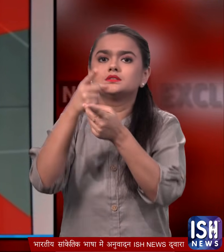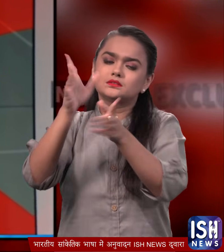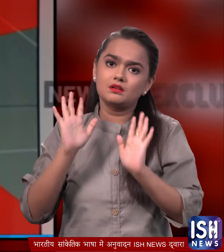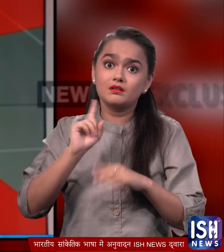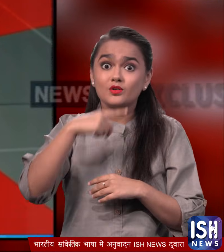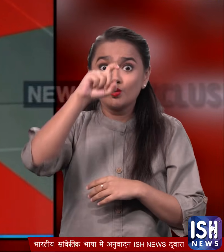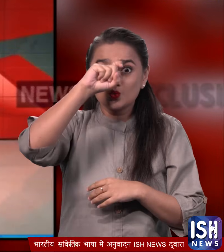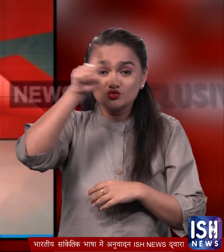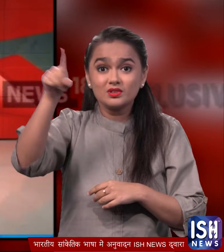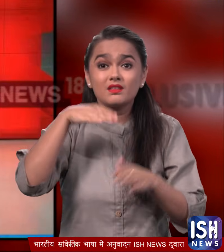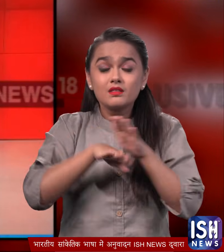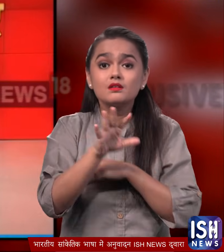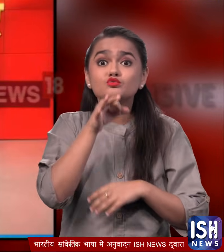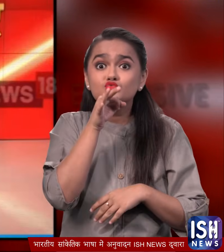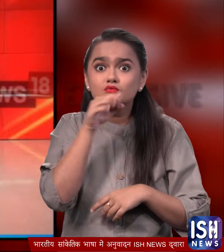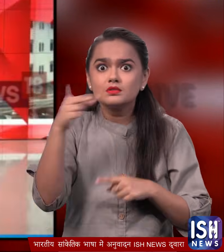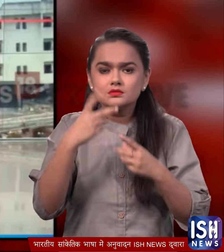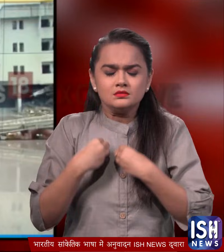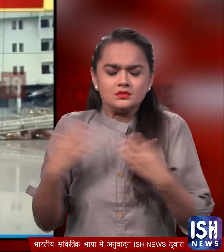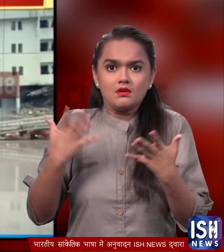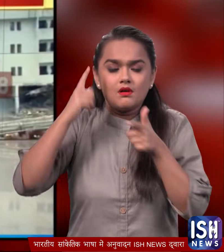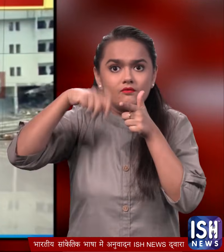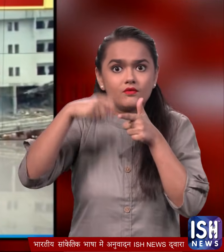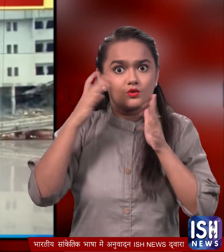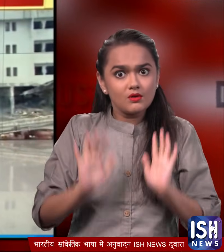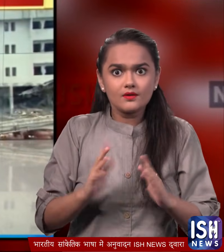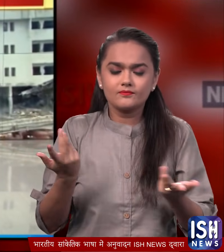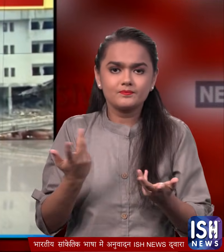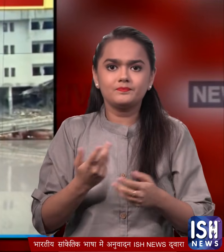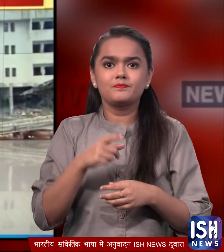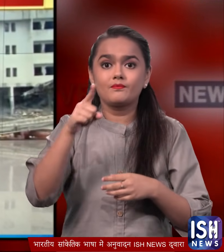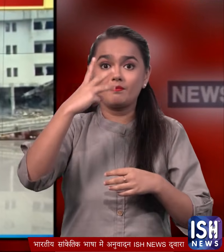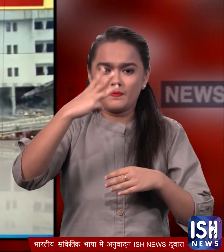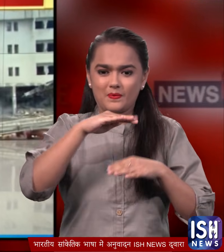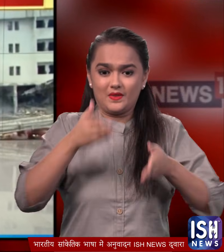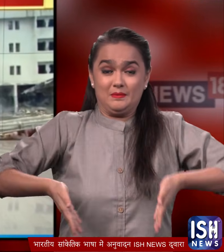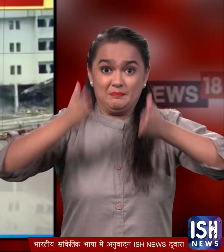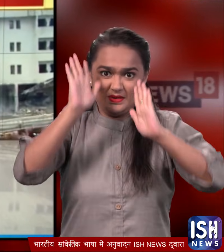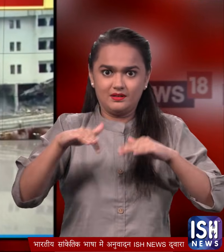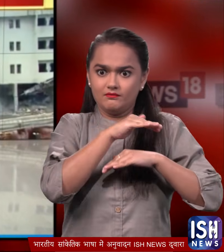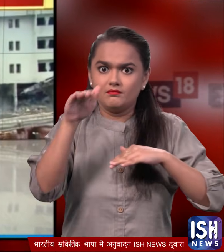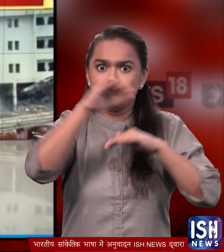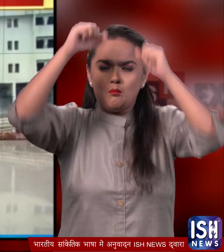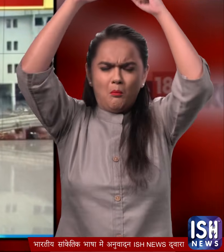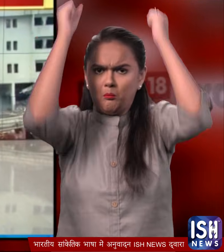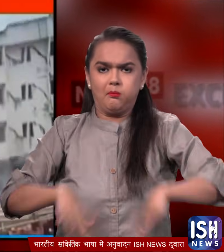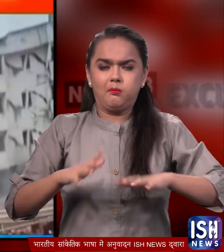देने वाला वीडियो सामने आया। वहां के मजूरा इलाके में एक 3 मंजिला जर्जर इमारत को धमाके के साथ गिरा